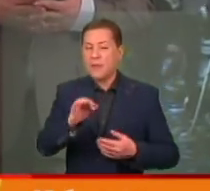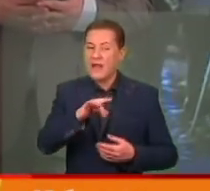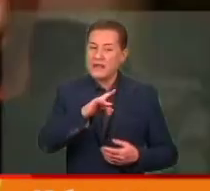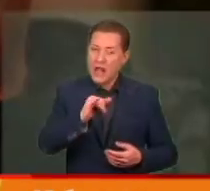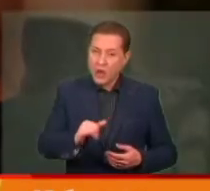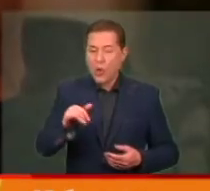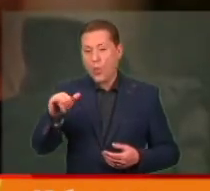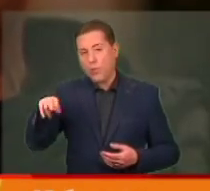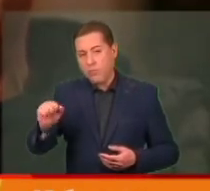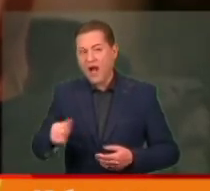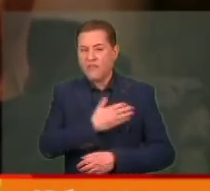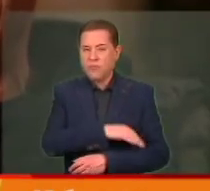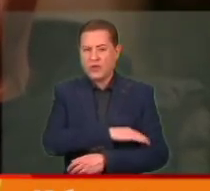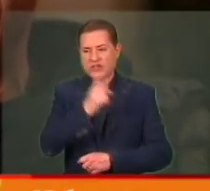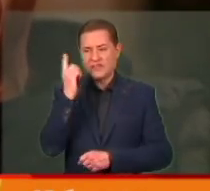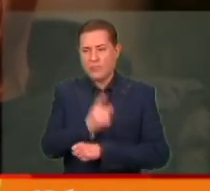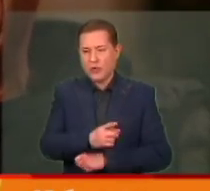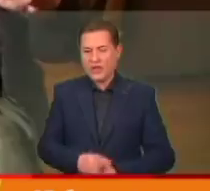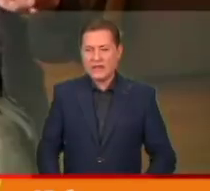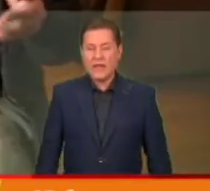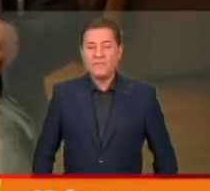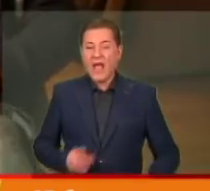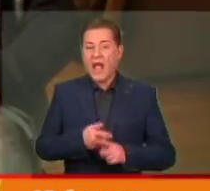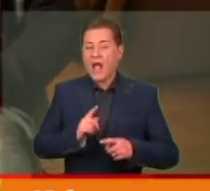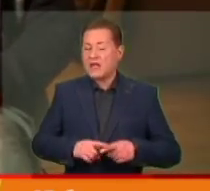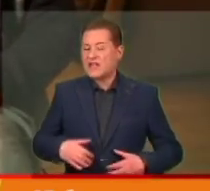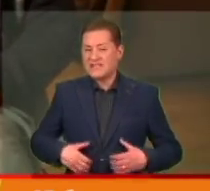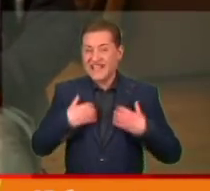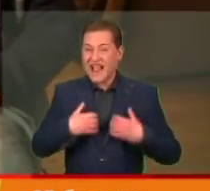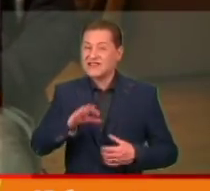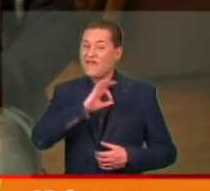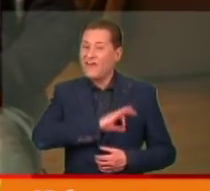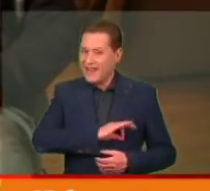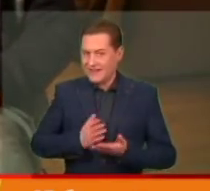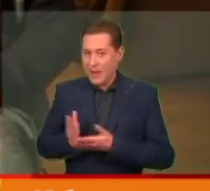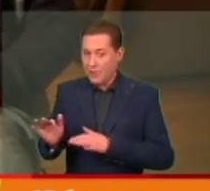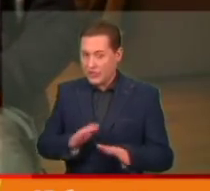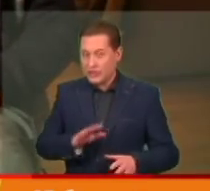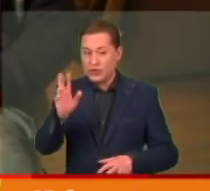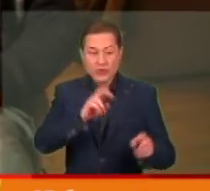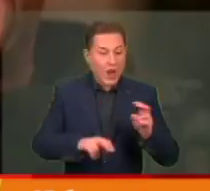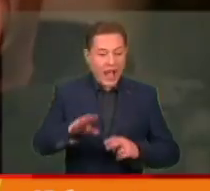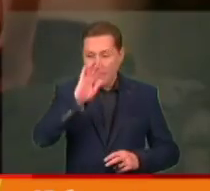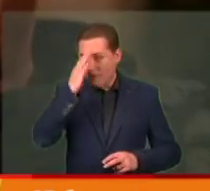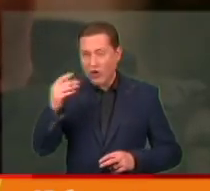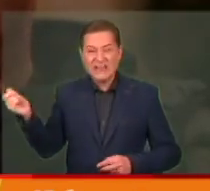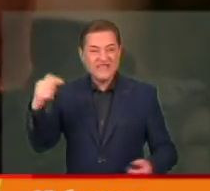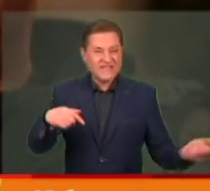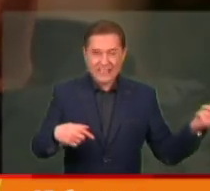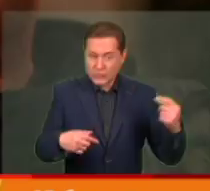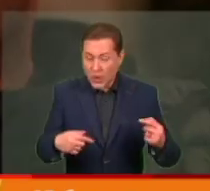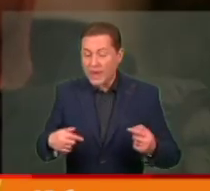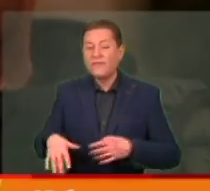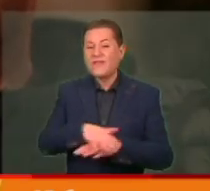заборонили. Бо це страх є дуже вигідний політично. Страх дуже вигідний політично. Шукаємо ворогів зі всіх сторін. Народ